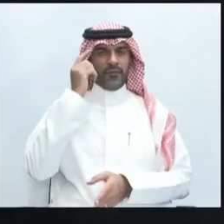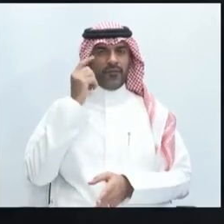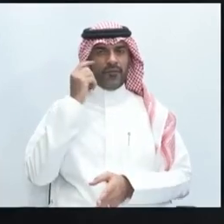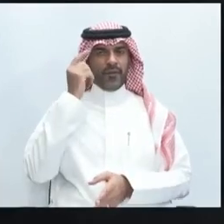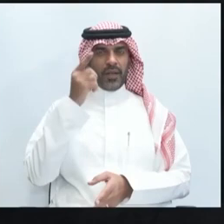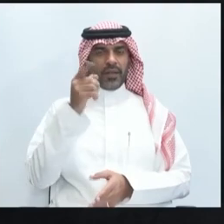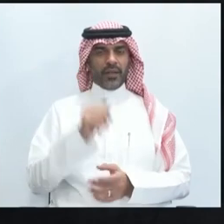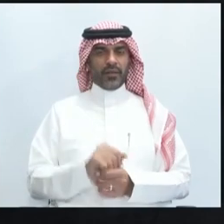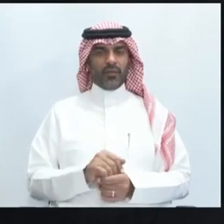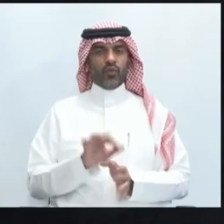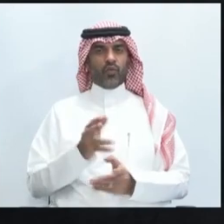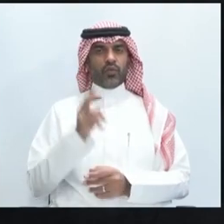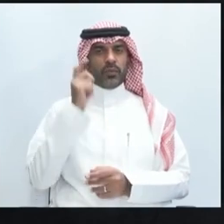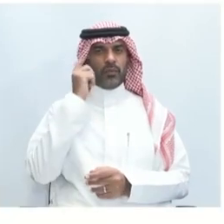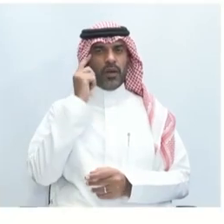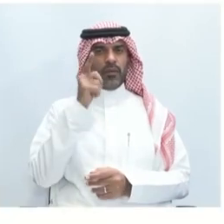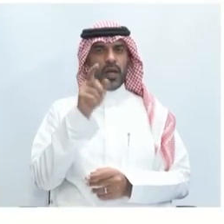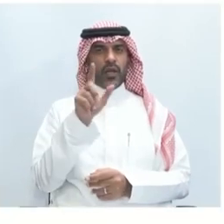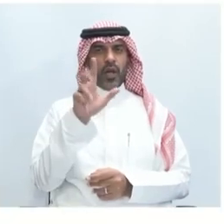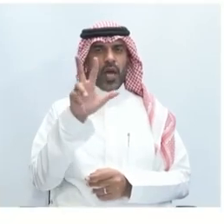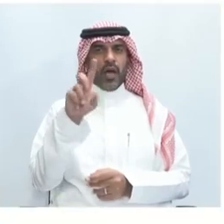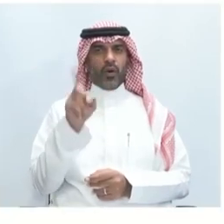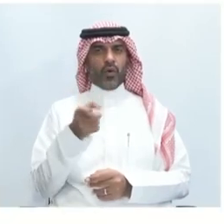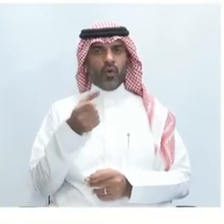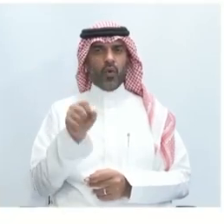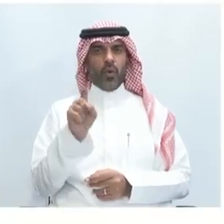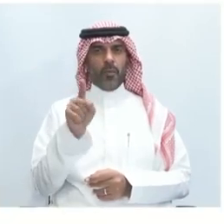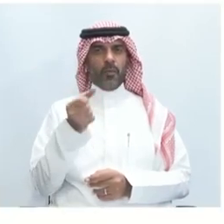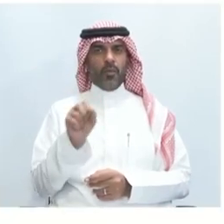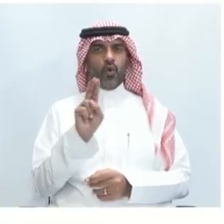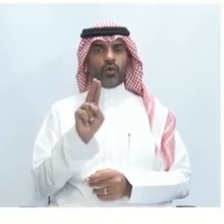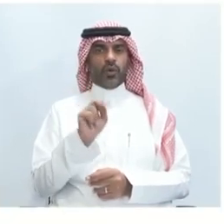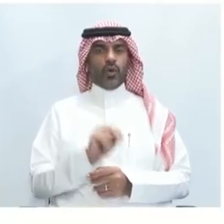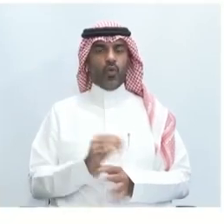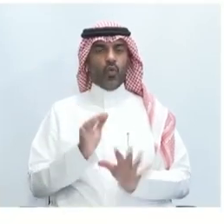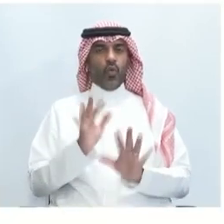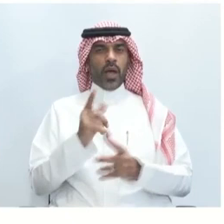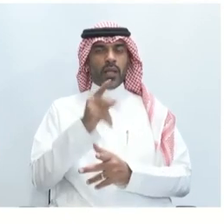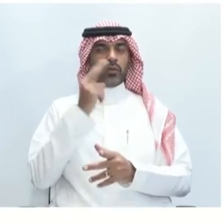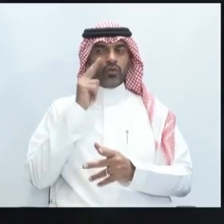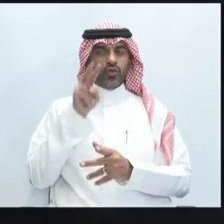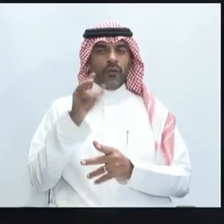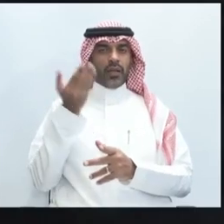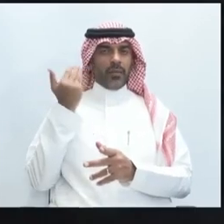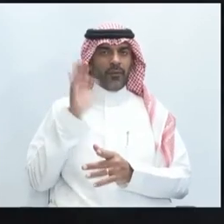عزيزي الطالب ماذا تعرفون عن الروبوتات واين سبق لكم مشاهدتها